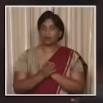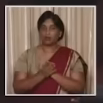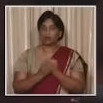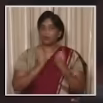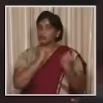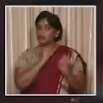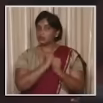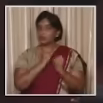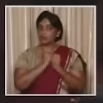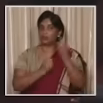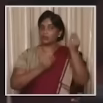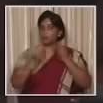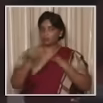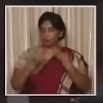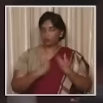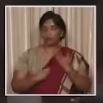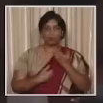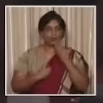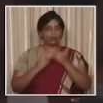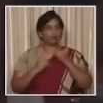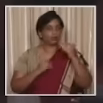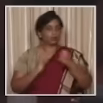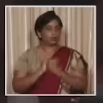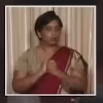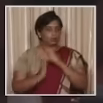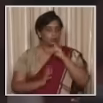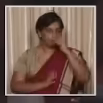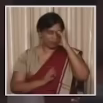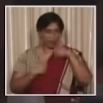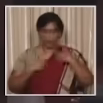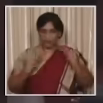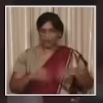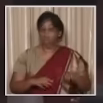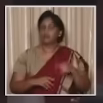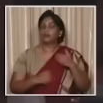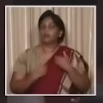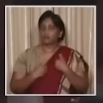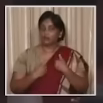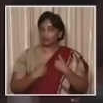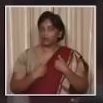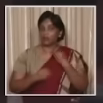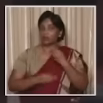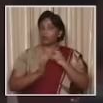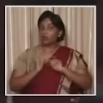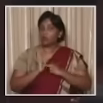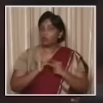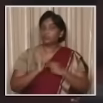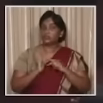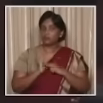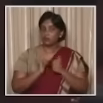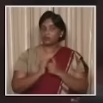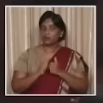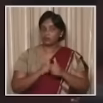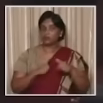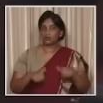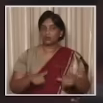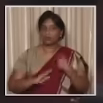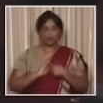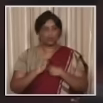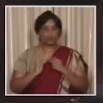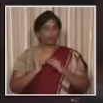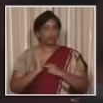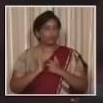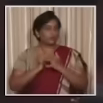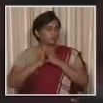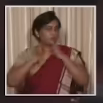මූල්‍ය සහයෝගය ලබා ගැනීමට හැකියාව තියෙනවා. ඊළඟට ගරු කතානායකතුමනි අවසන් කරනවා, අපිට අපේ ව්‍යාපෘති ආරම්භ කරන්න. මේ වෙනකොට අපේ රටේ